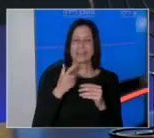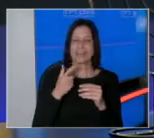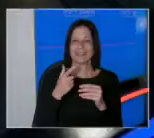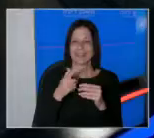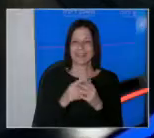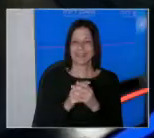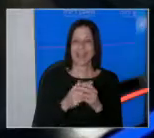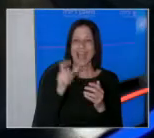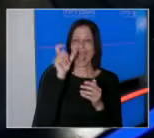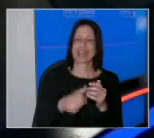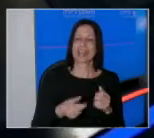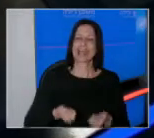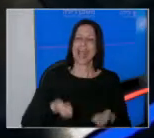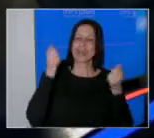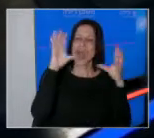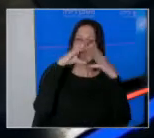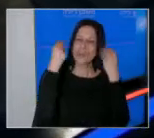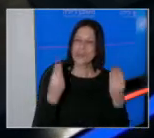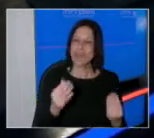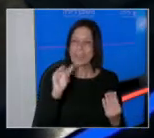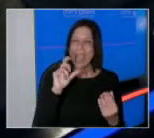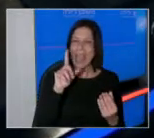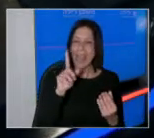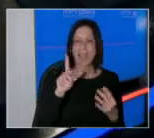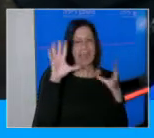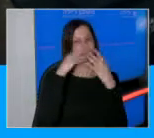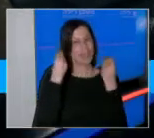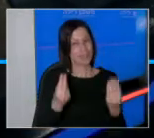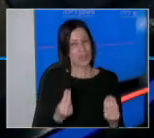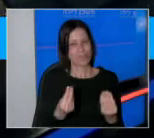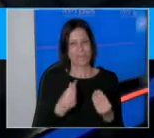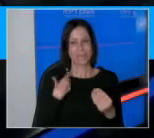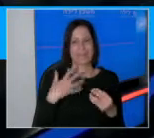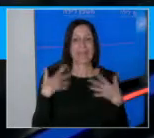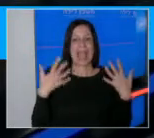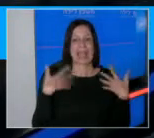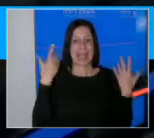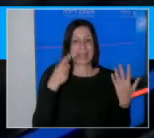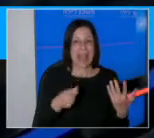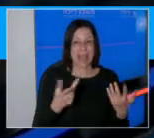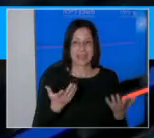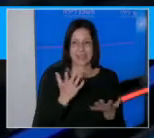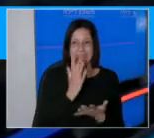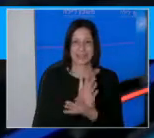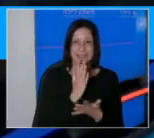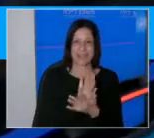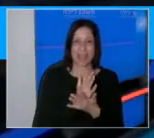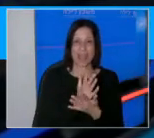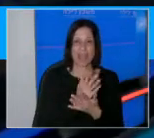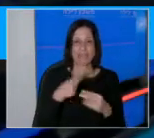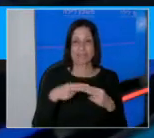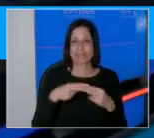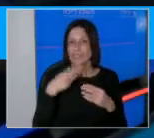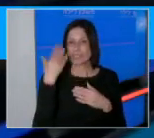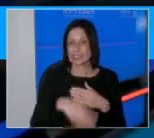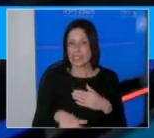וכיום אשת חינוך. ערב טוב, יעל. ערב טוב, הני. התגעגעתי אלייך. מה, אנחנו כבר, אנחנו אוטוטו על הסוף,